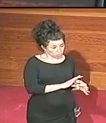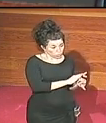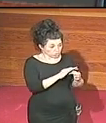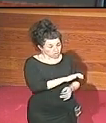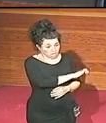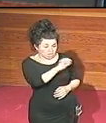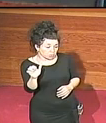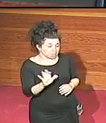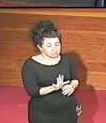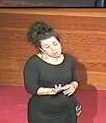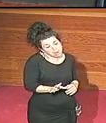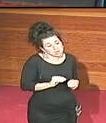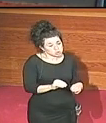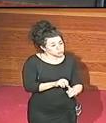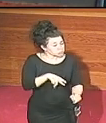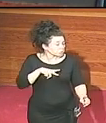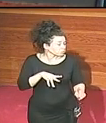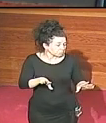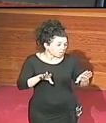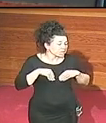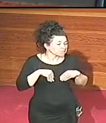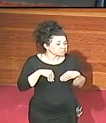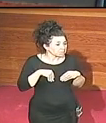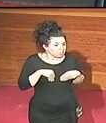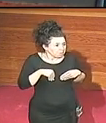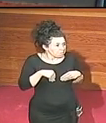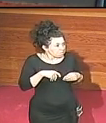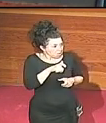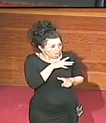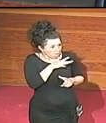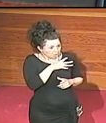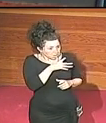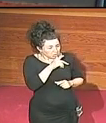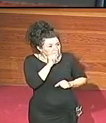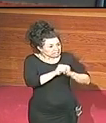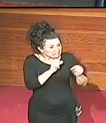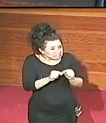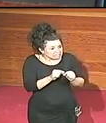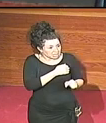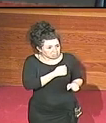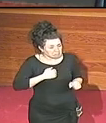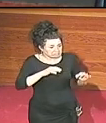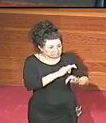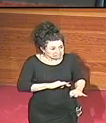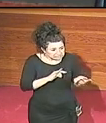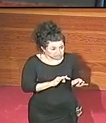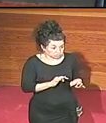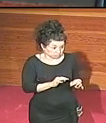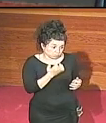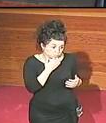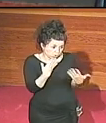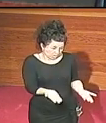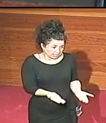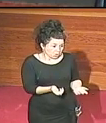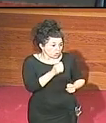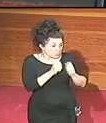bereganatu du Poloniaren ikuspegia. Inork gutxik kritikatzen du orain Polonia ezertarako. Besteak beste, Pablo Gonzalezekin egiten ari